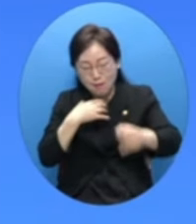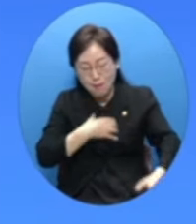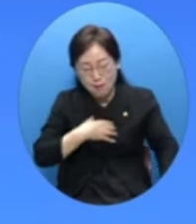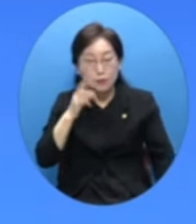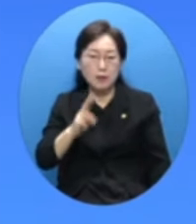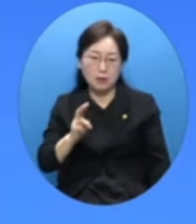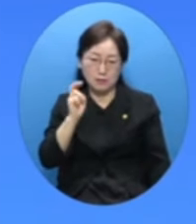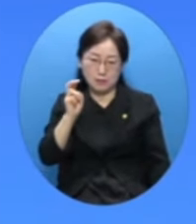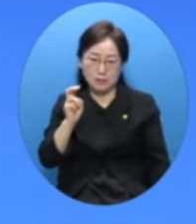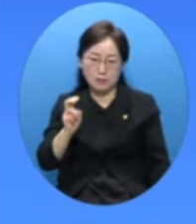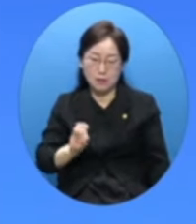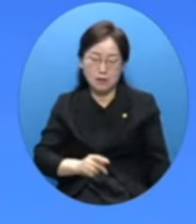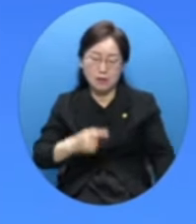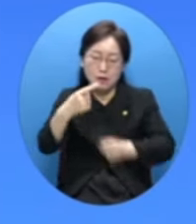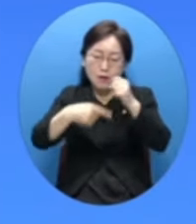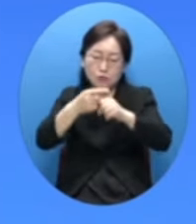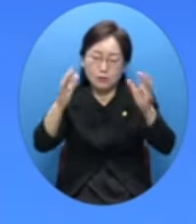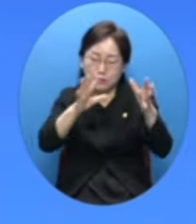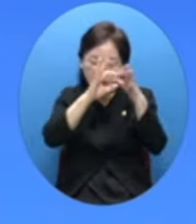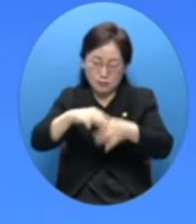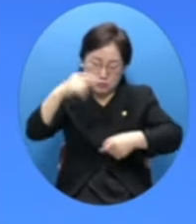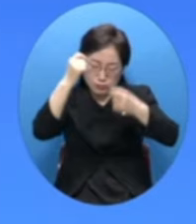울고 또 울고 또 울었습니다.